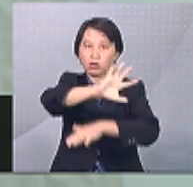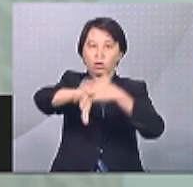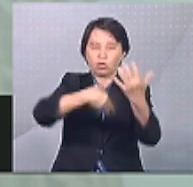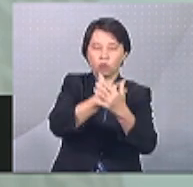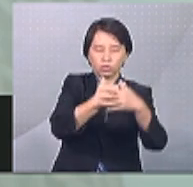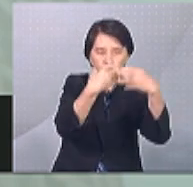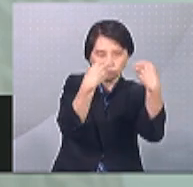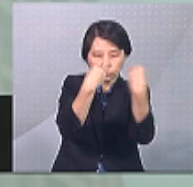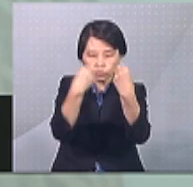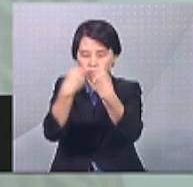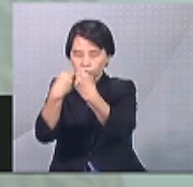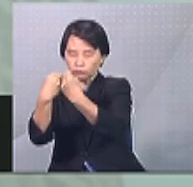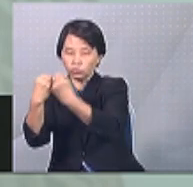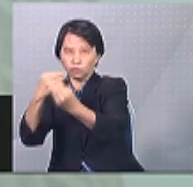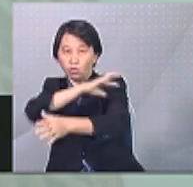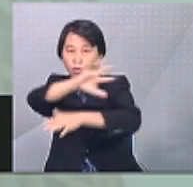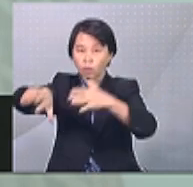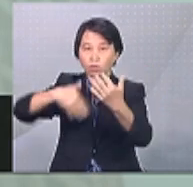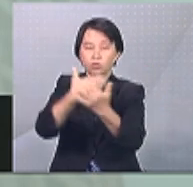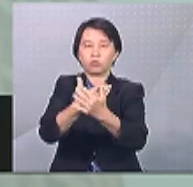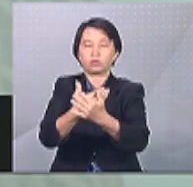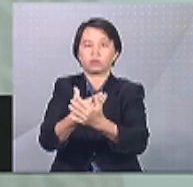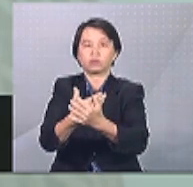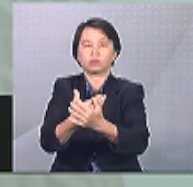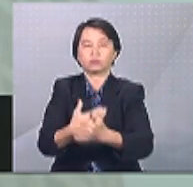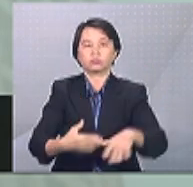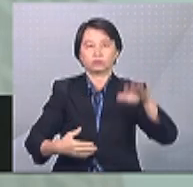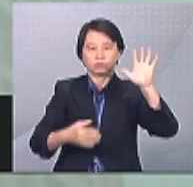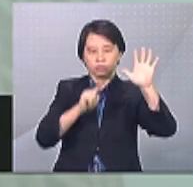kes positif COVID-19 di Malaysia adalah sebanyak